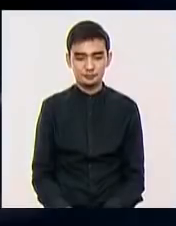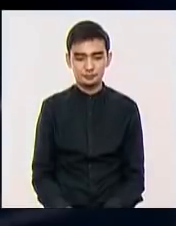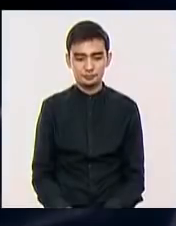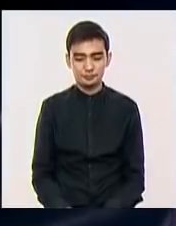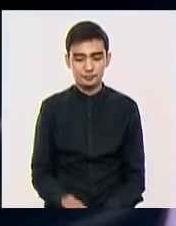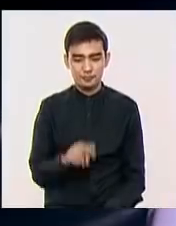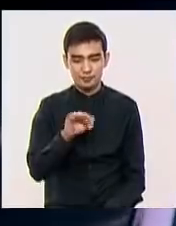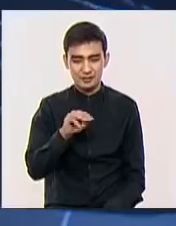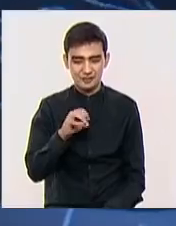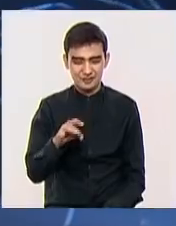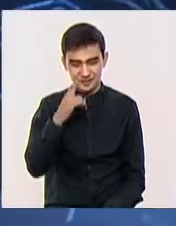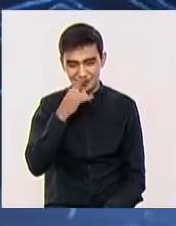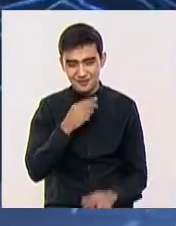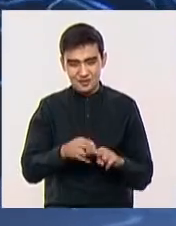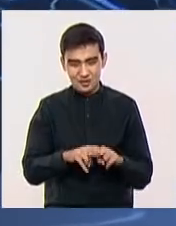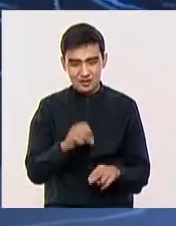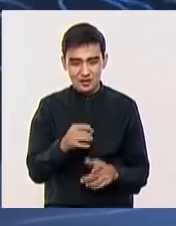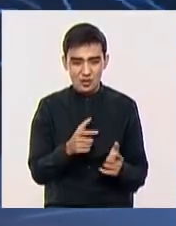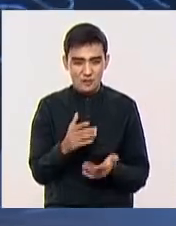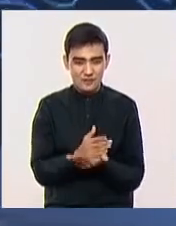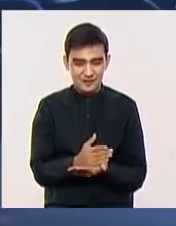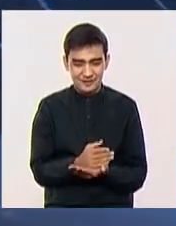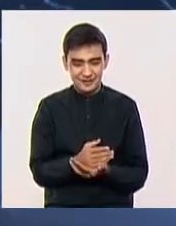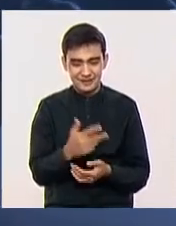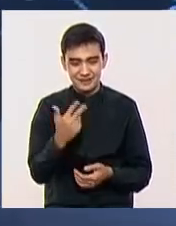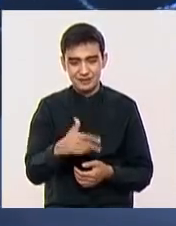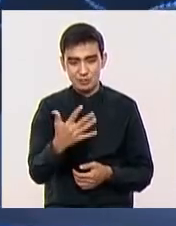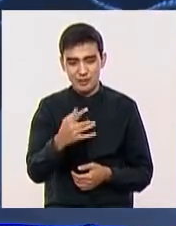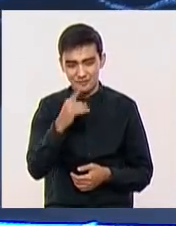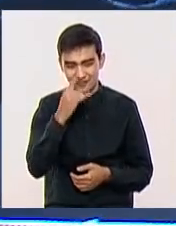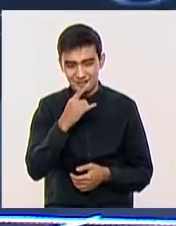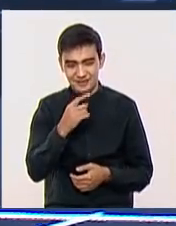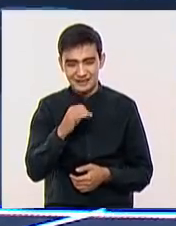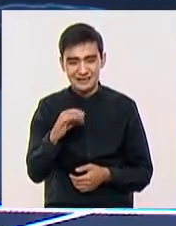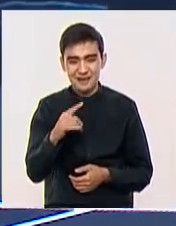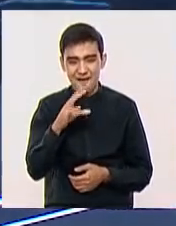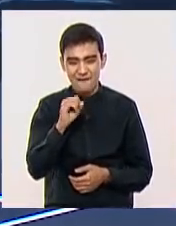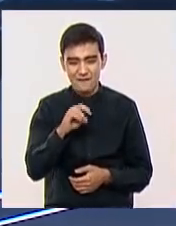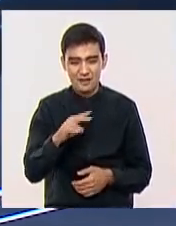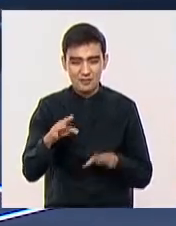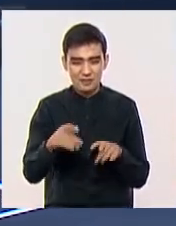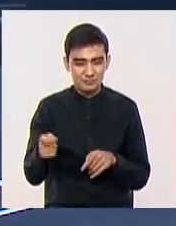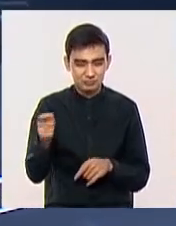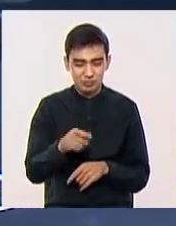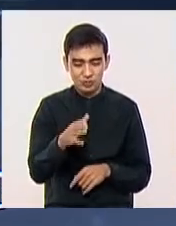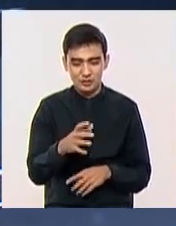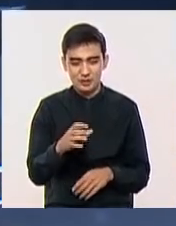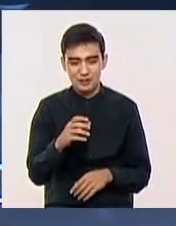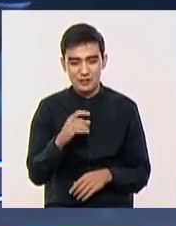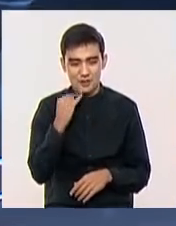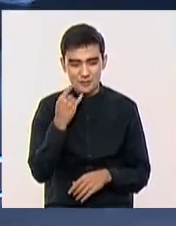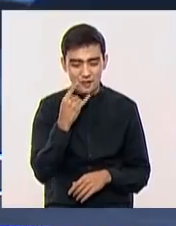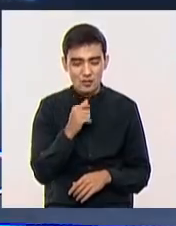В 5 регионах Казахстана готовится принять 35 кандасов из Афганистана. Это Павлодарская,